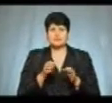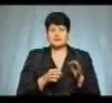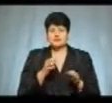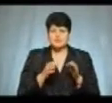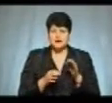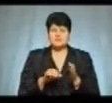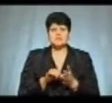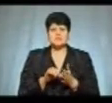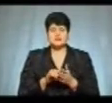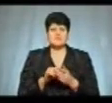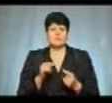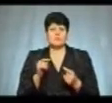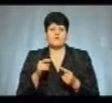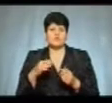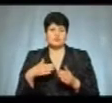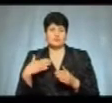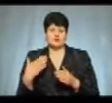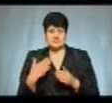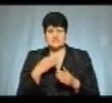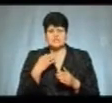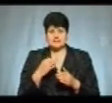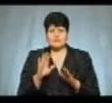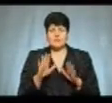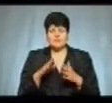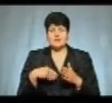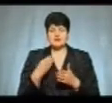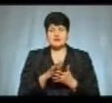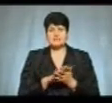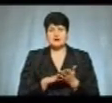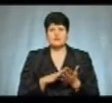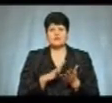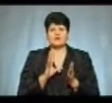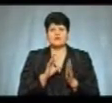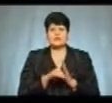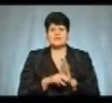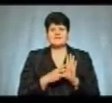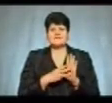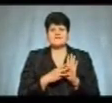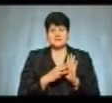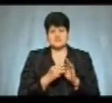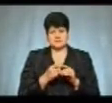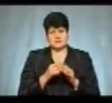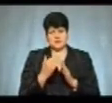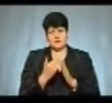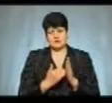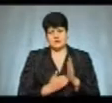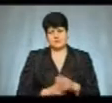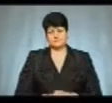відповідача Лілія Кондрат повідомила, на момент подання позовної заяви було внесено 8 таких постанов.